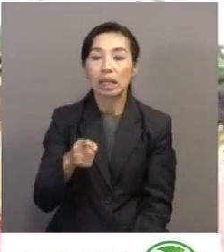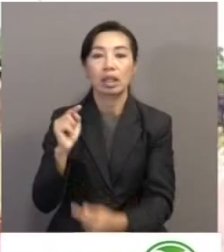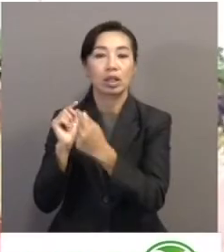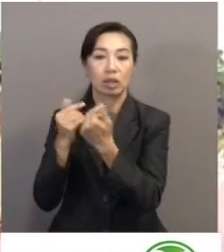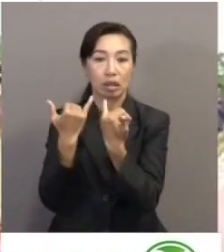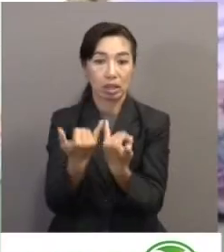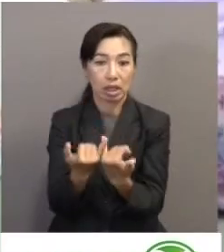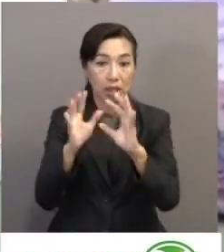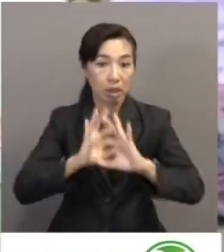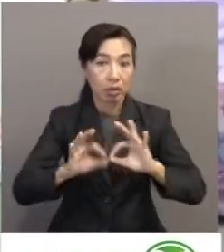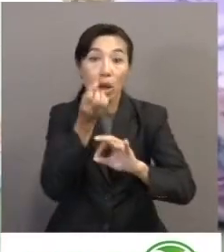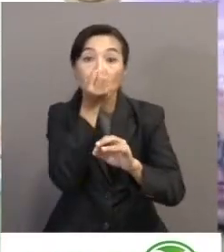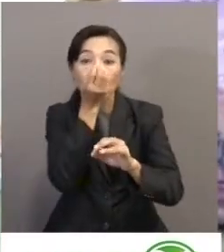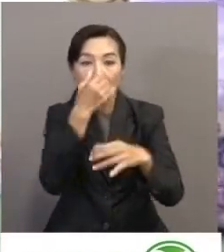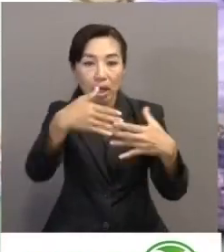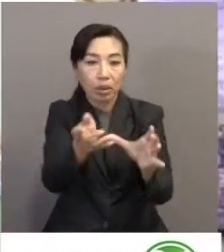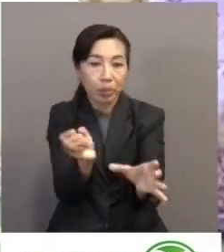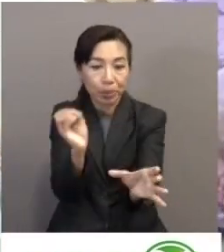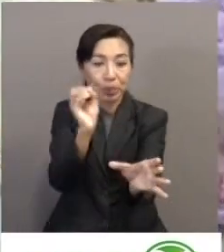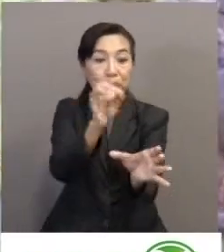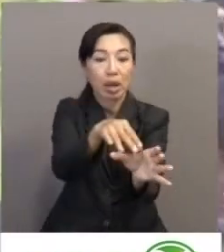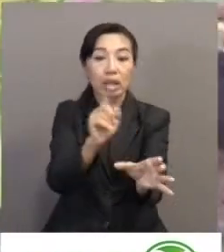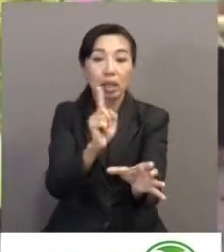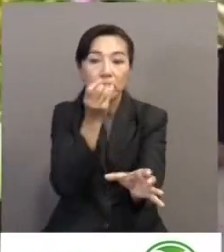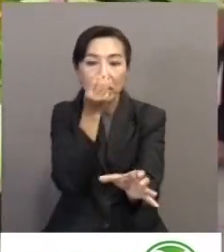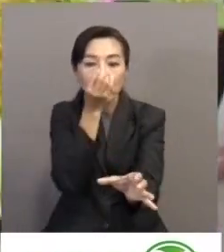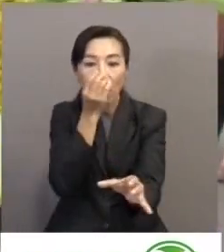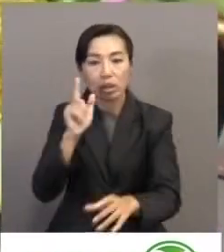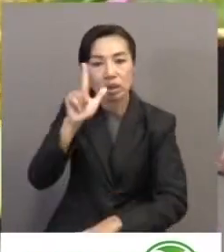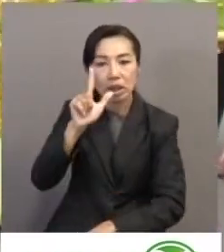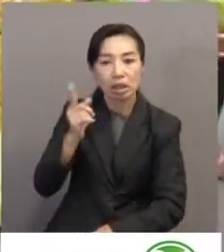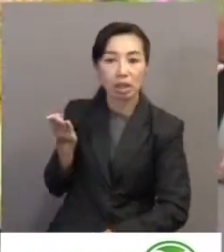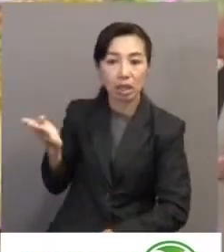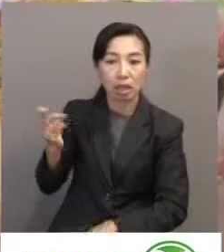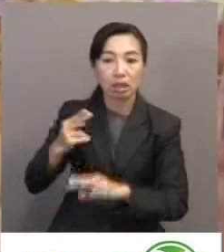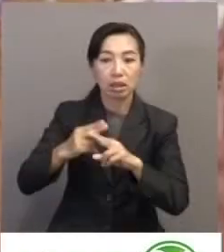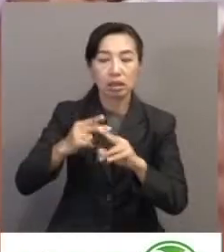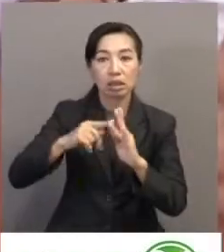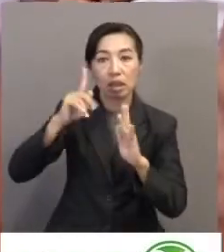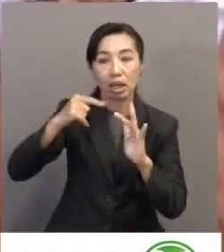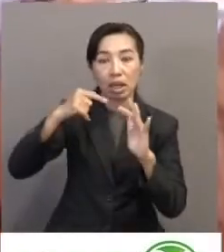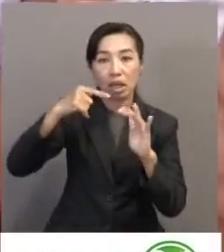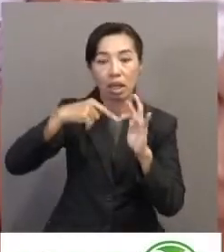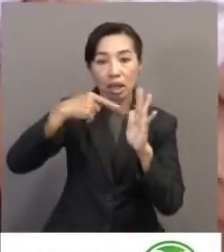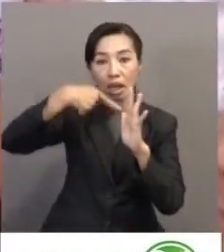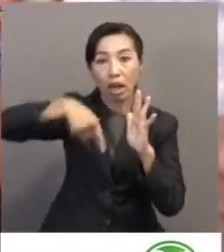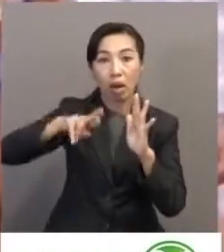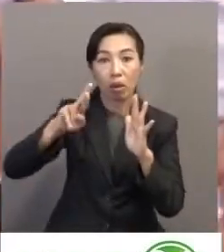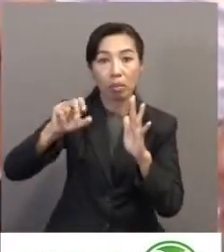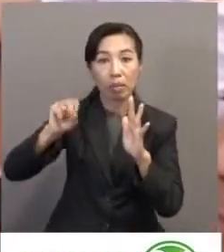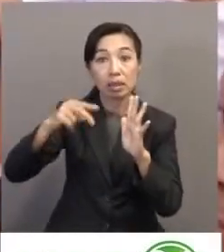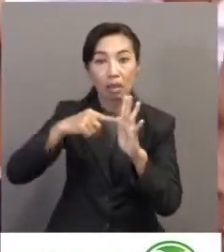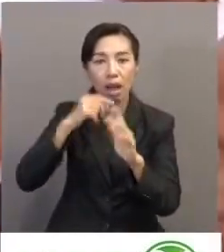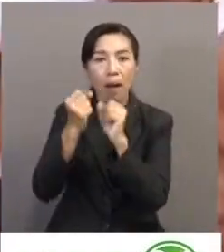จะอยู่ที่ดอกไม้ที่นำมาใช้ถวายพระอย่างดอกเข้าพรรษาดอกไม้ที่ปีหนึ่งจะออกดอกเพียงครั้งเดียว